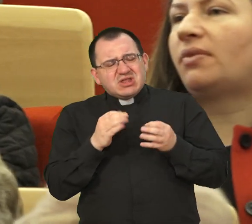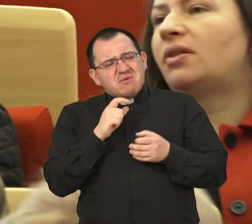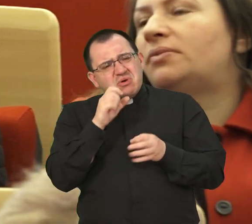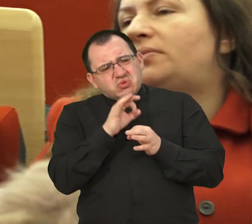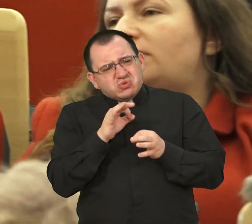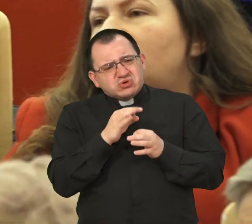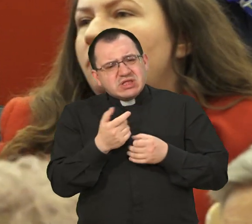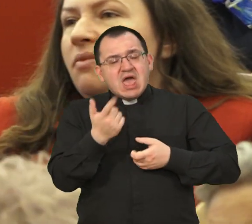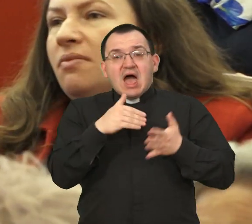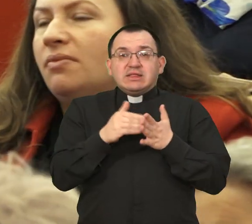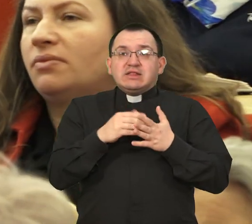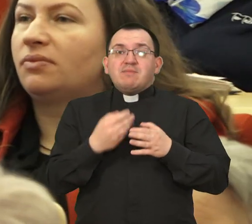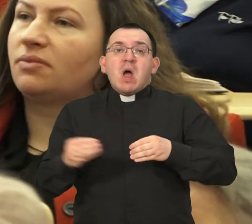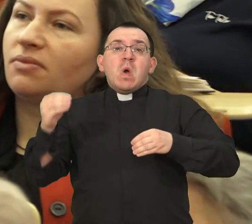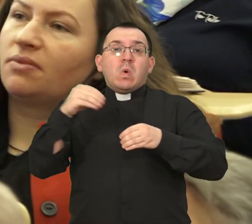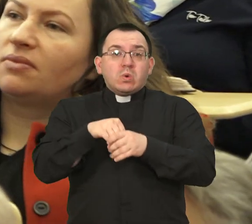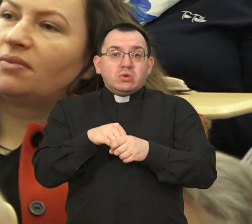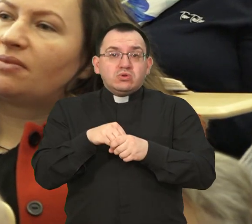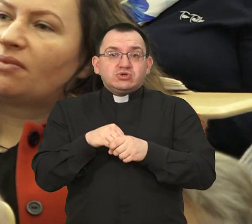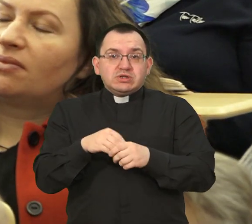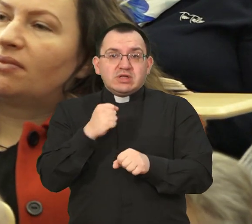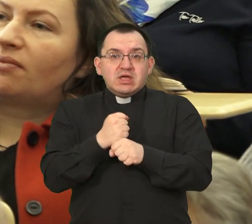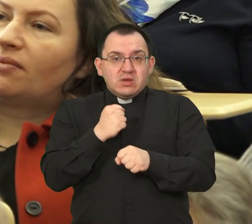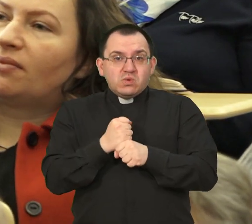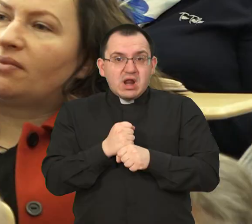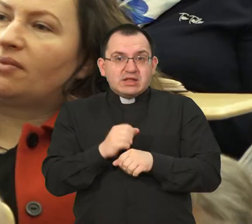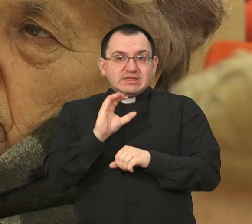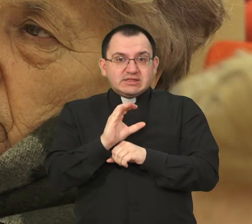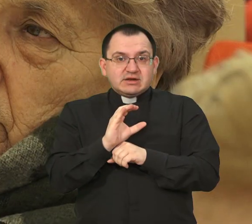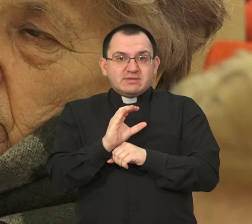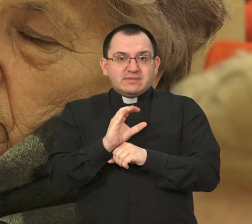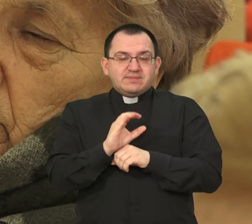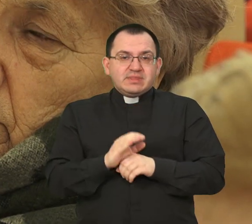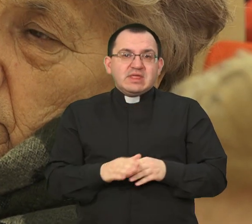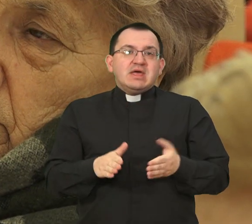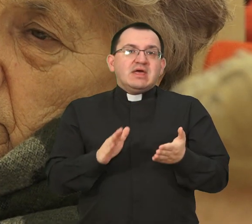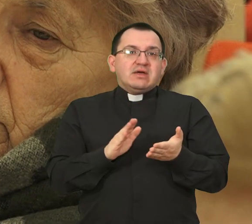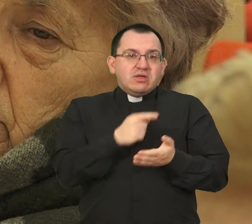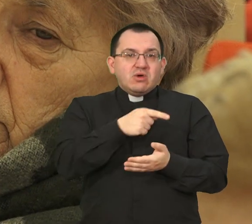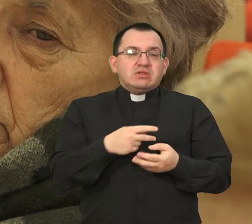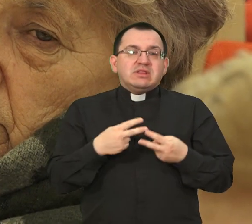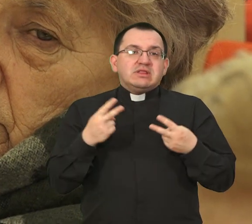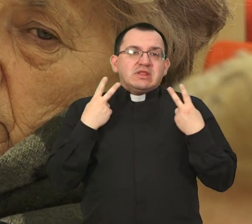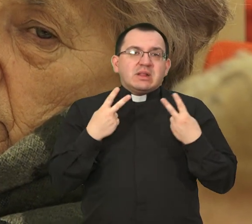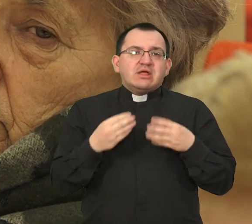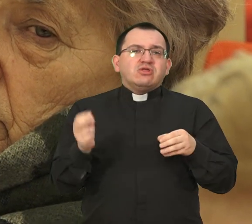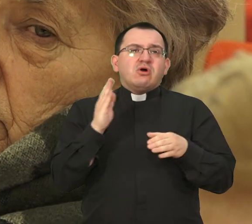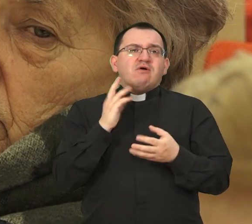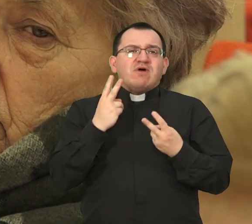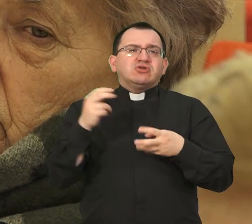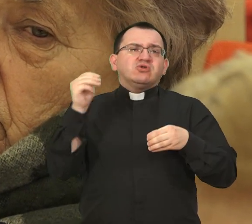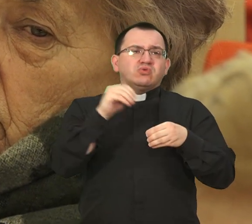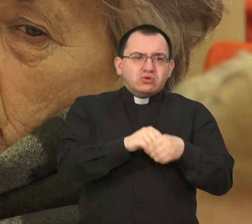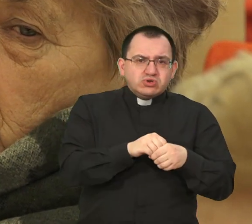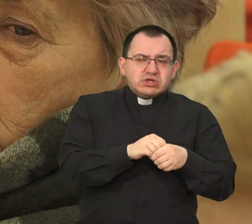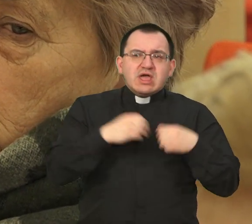uključi u rad struktura. Kroz papine poruke uz Međunarodni dan osoba s invaliditetom naglasio je važnost inkluzije i